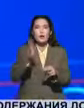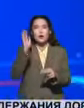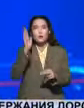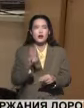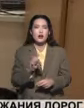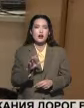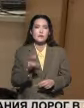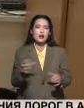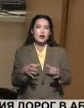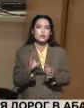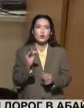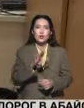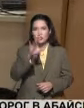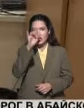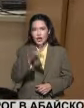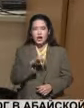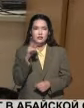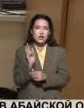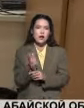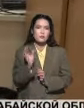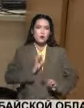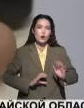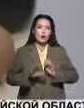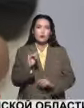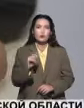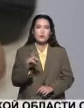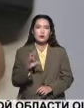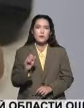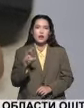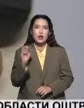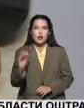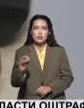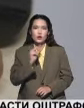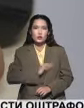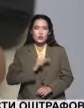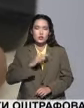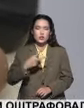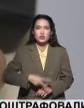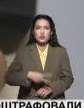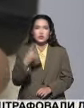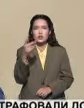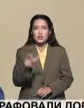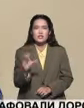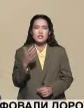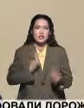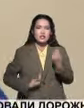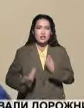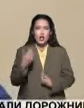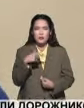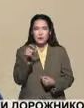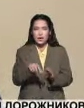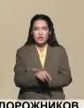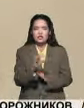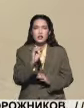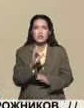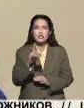«Аманат». К примеру, в Южно-Казахстанском педагогическом университете имени Узбеккали Жанибекова трудятся 24 человека с инвалидностью. Один из них